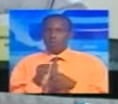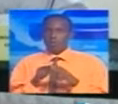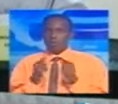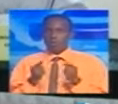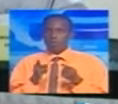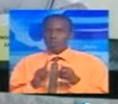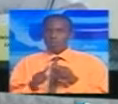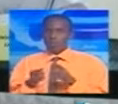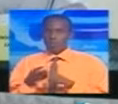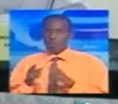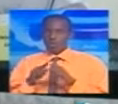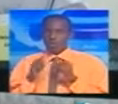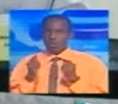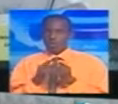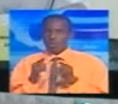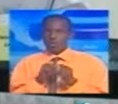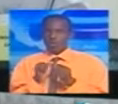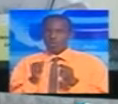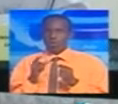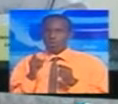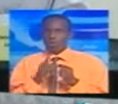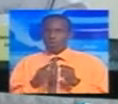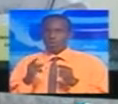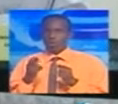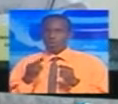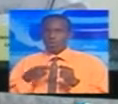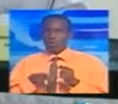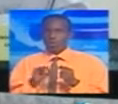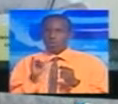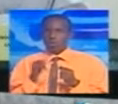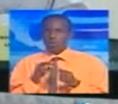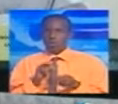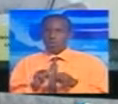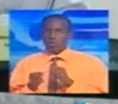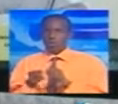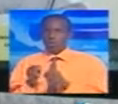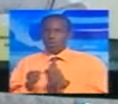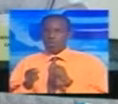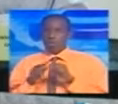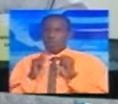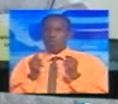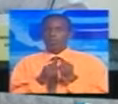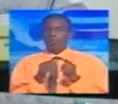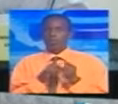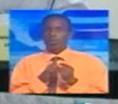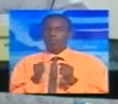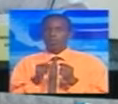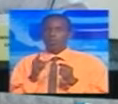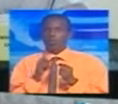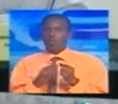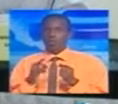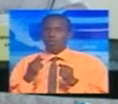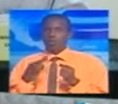de diverses formations. Cette disparité de profils explique parfois les divergences observées dans